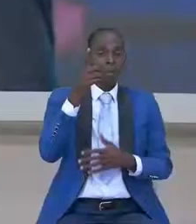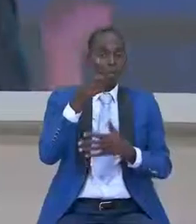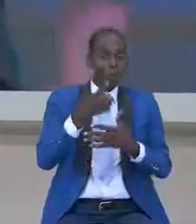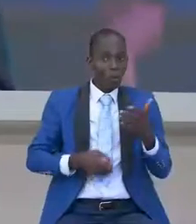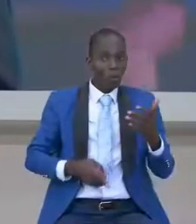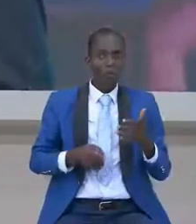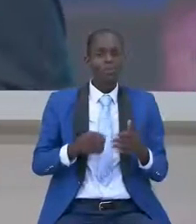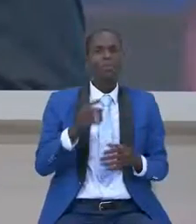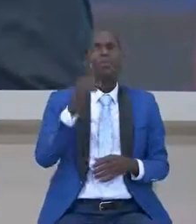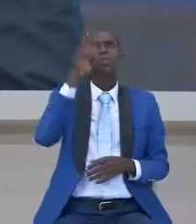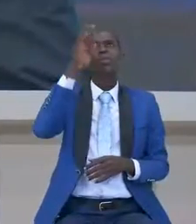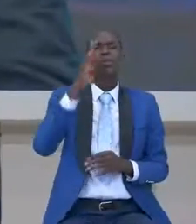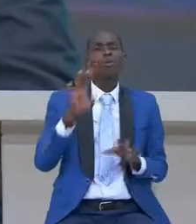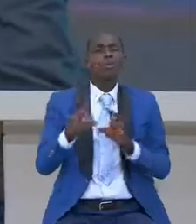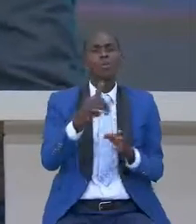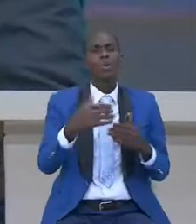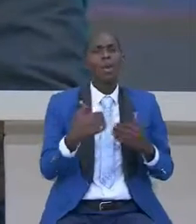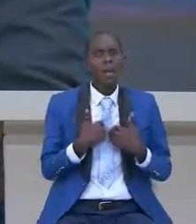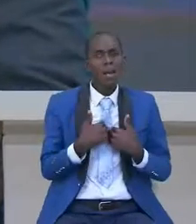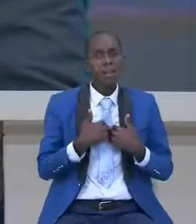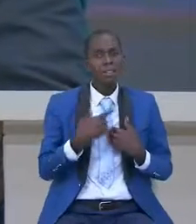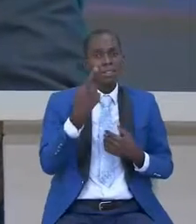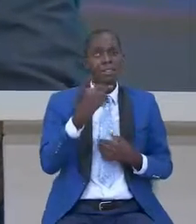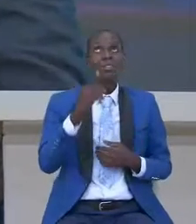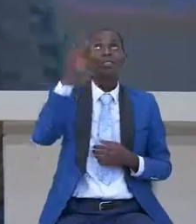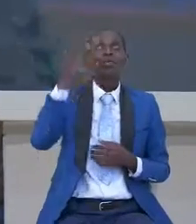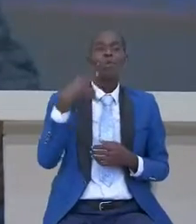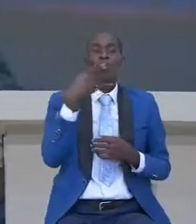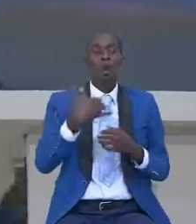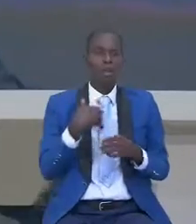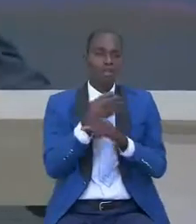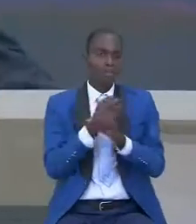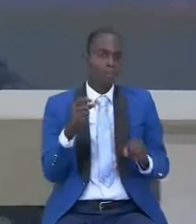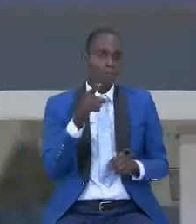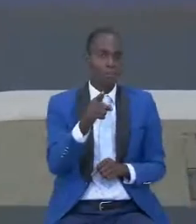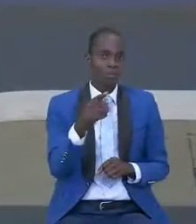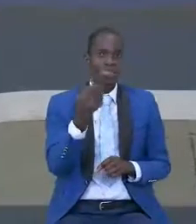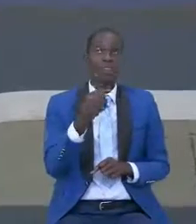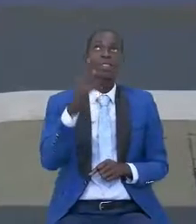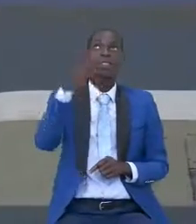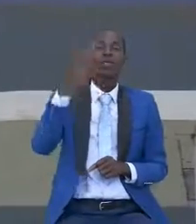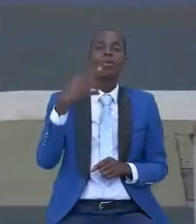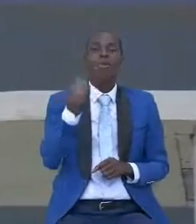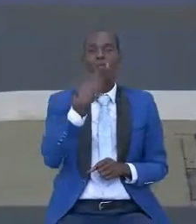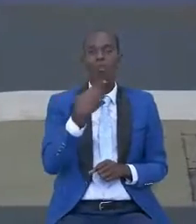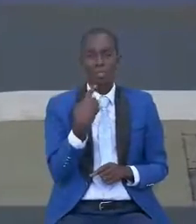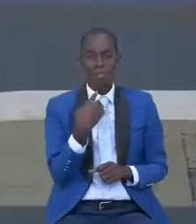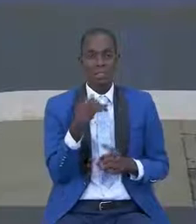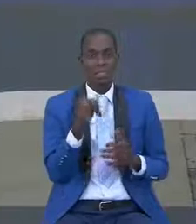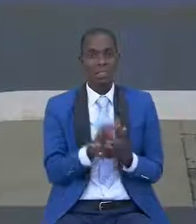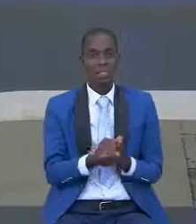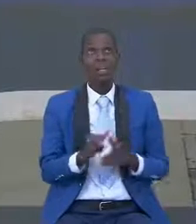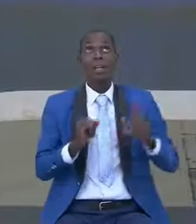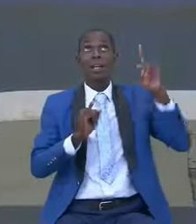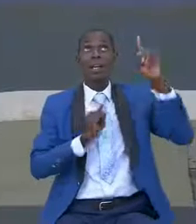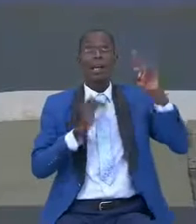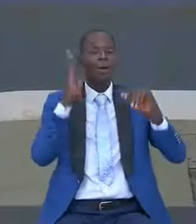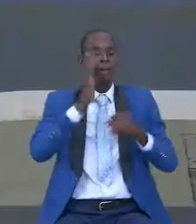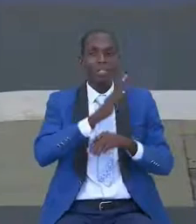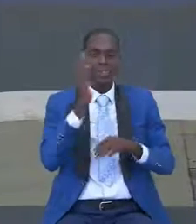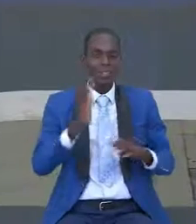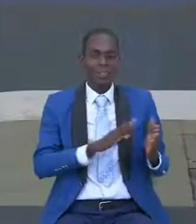Quel Dieu as-tu? Le Dieu qui t'a sauvé, le Dieu qui a dit, je ne te délaisserai